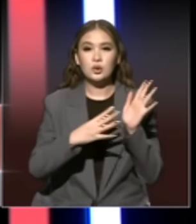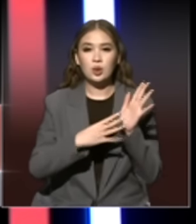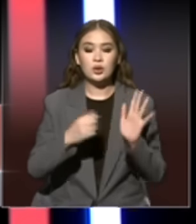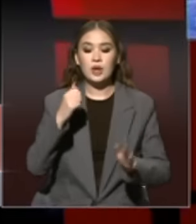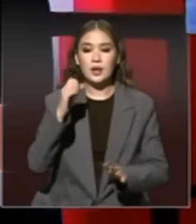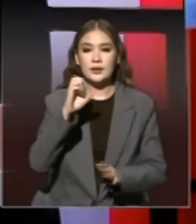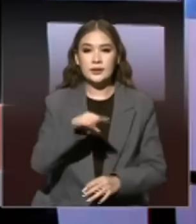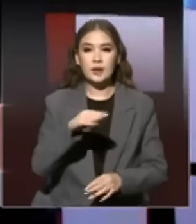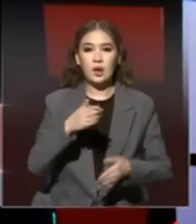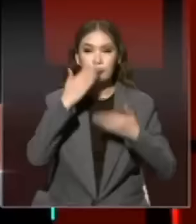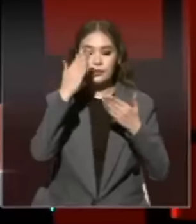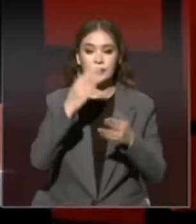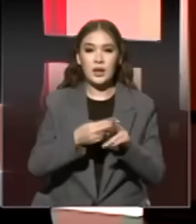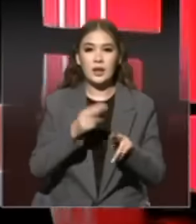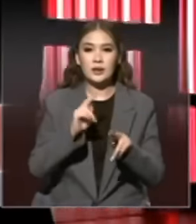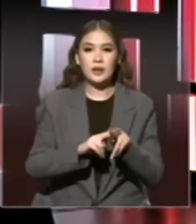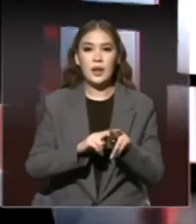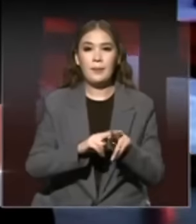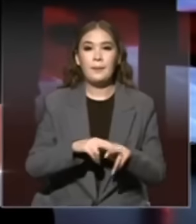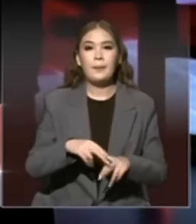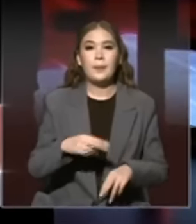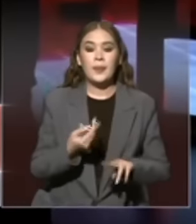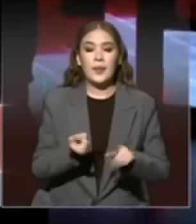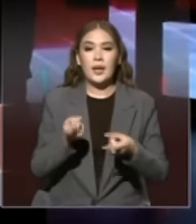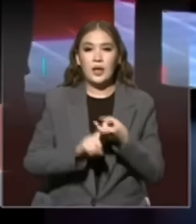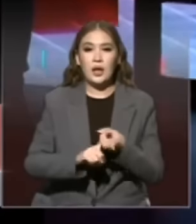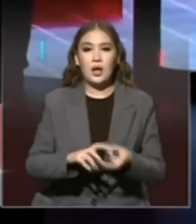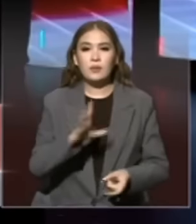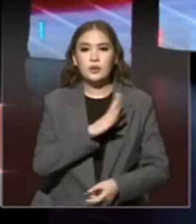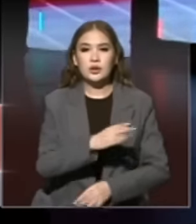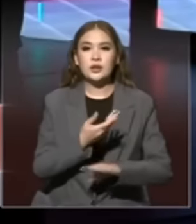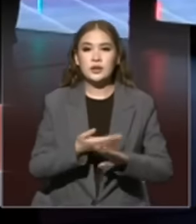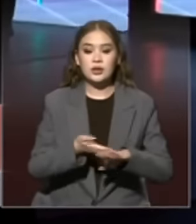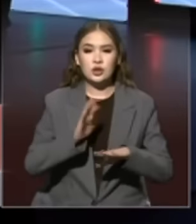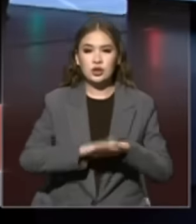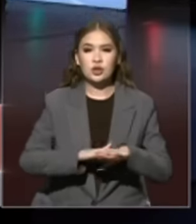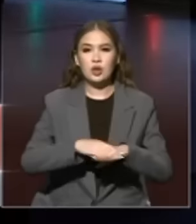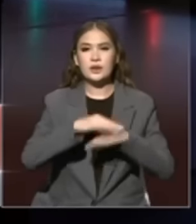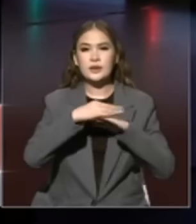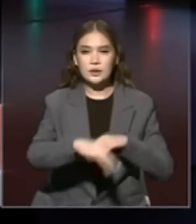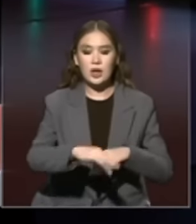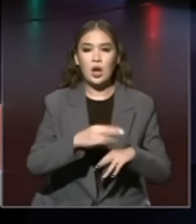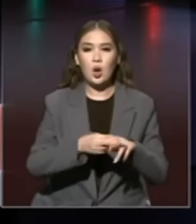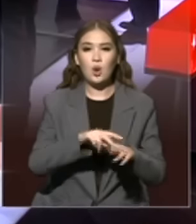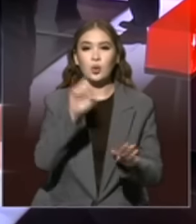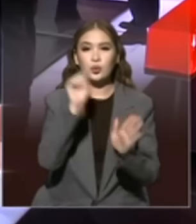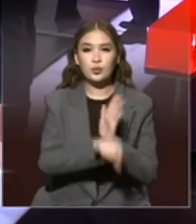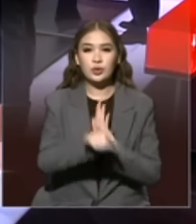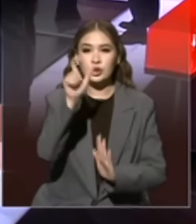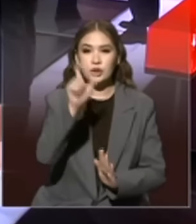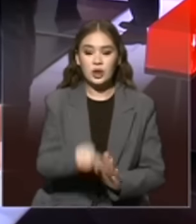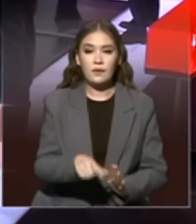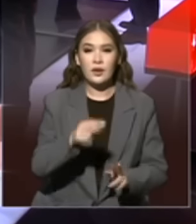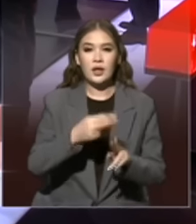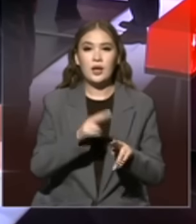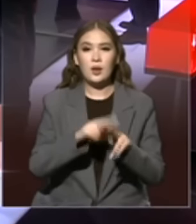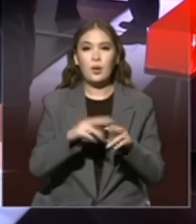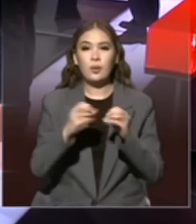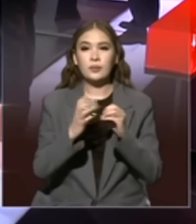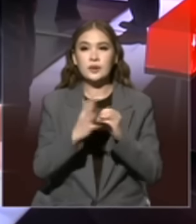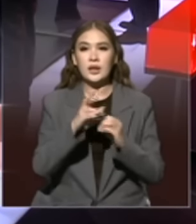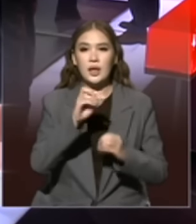Екіншісі тармақ, 5-ші бөлік аса қатыз кездікпен жасалған адам өлтіру. Мүлік тәркіленіп немесе онсыз 15